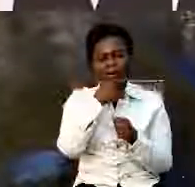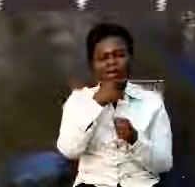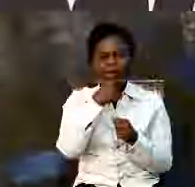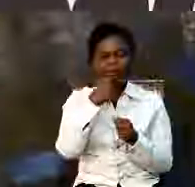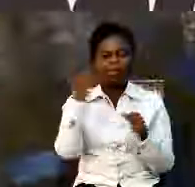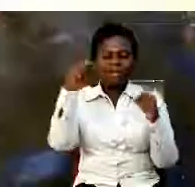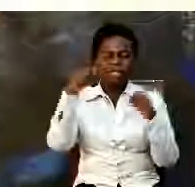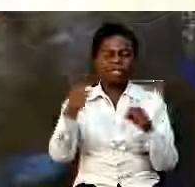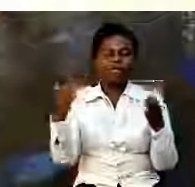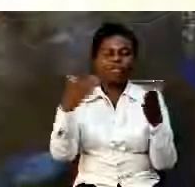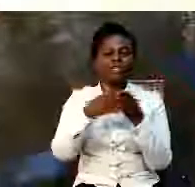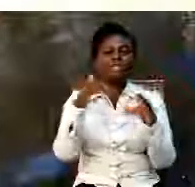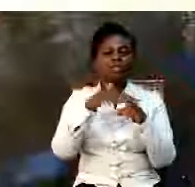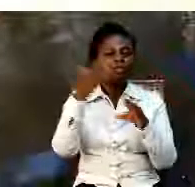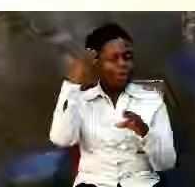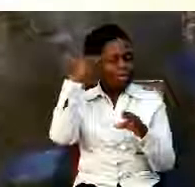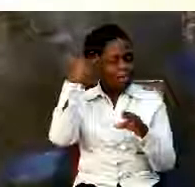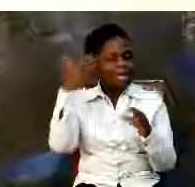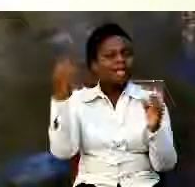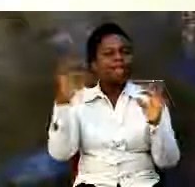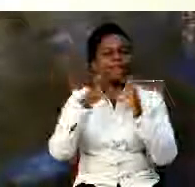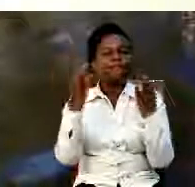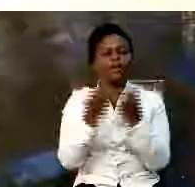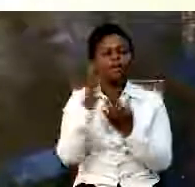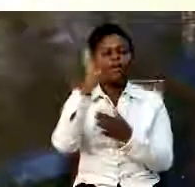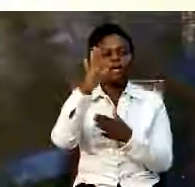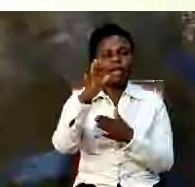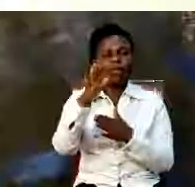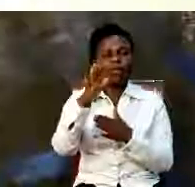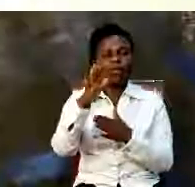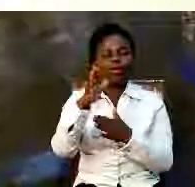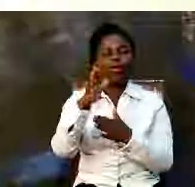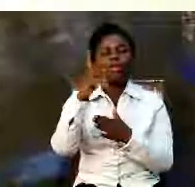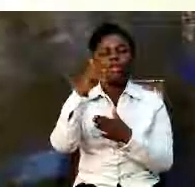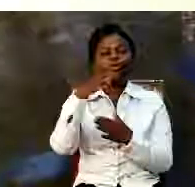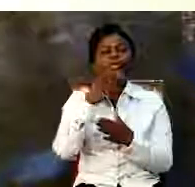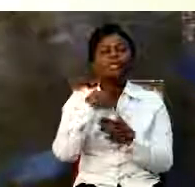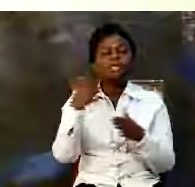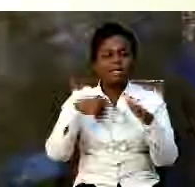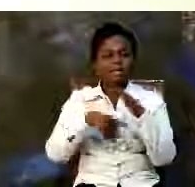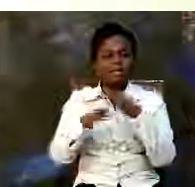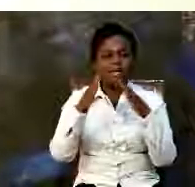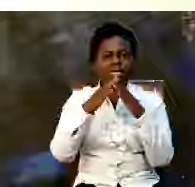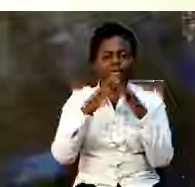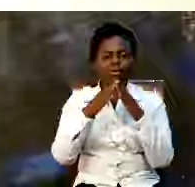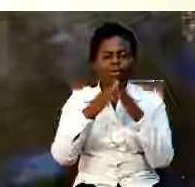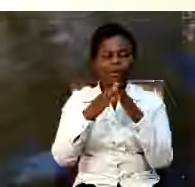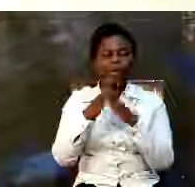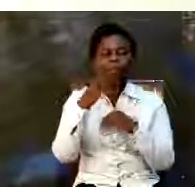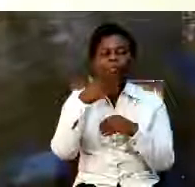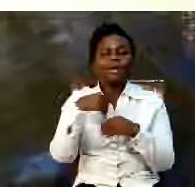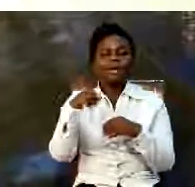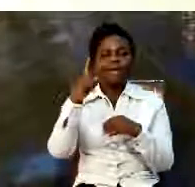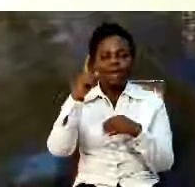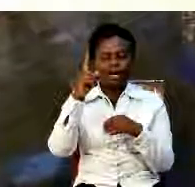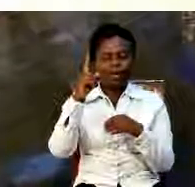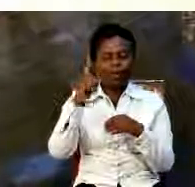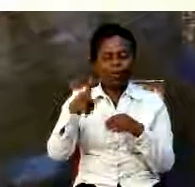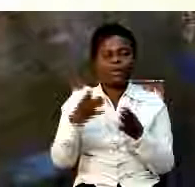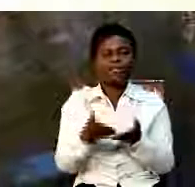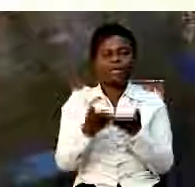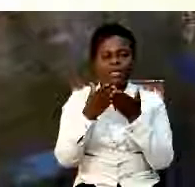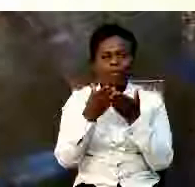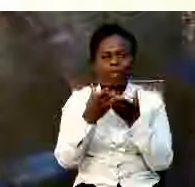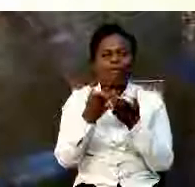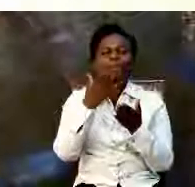unafikisha ujumbe wa kujali familia yako na hakikisha kuwa kuna mahitaji ndani ya nyumba. Wanataka kuwa financial secure.